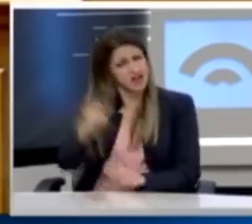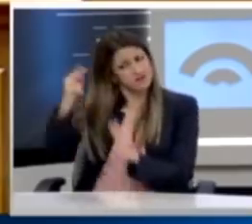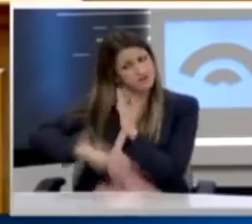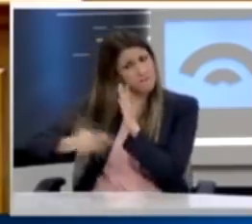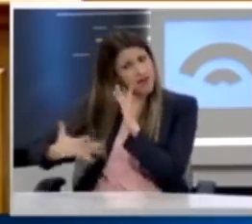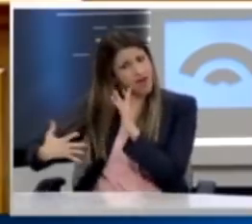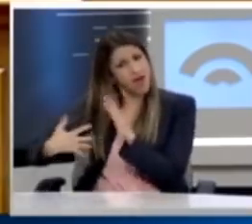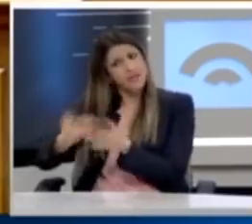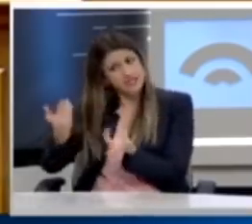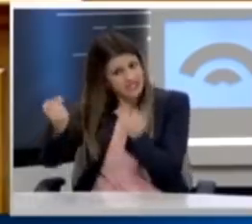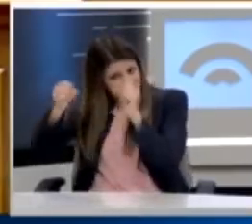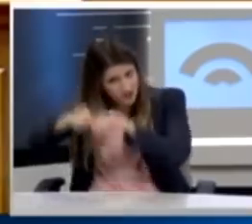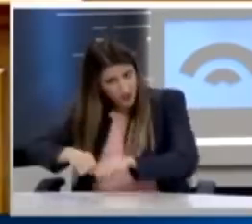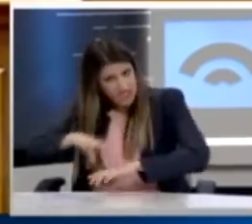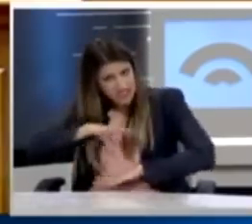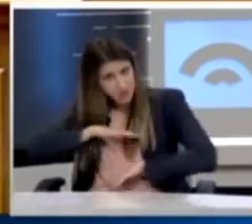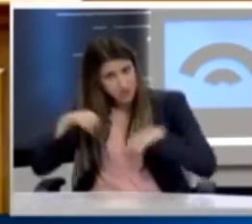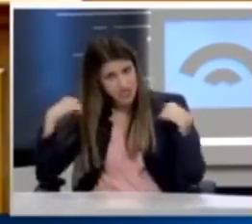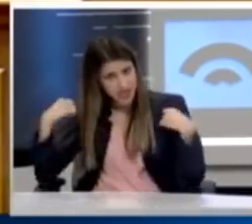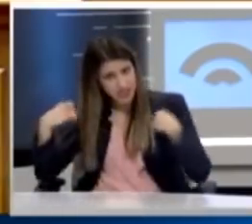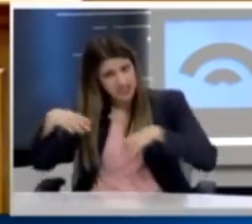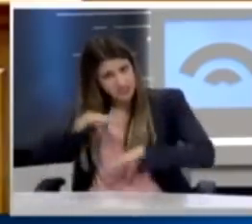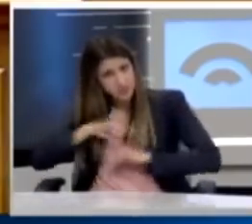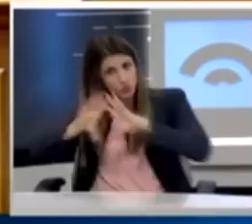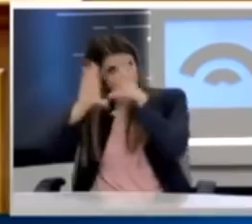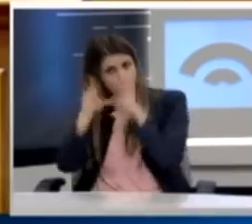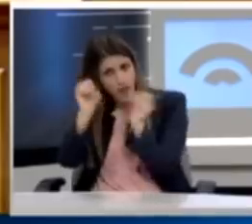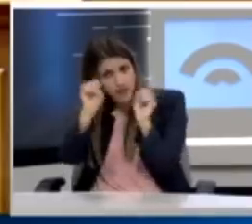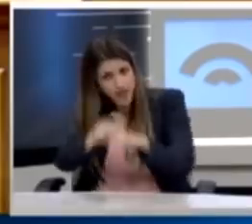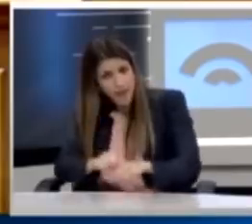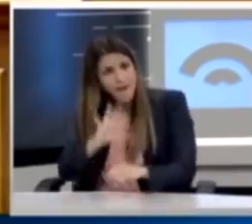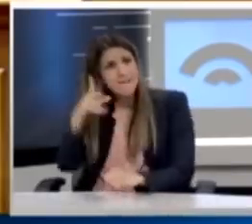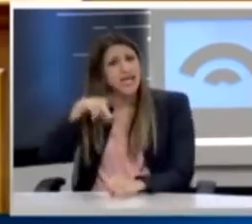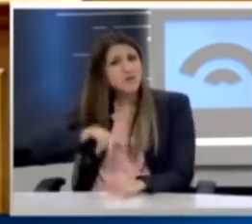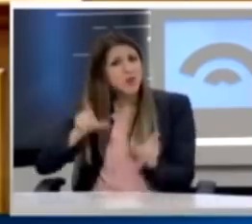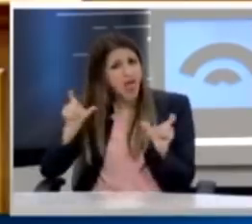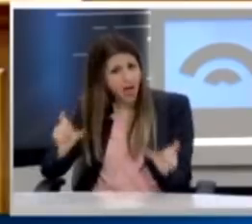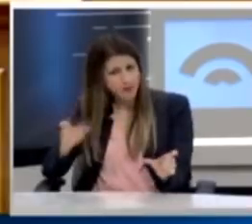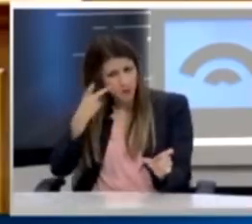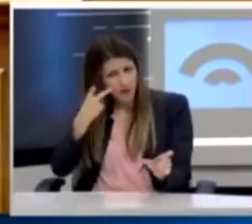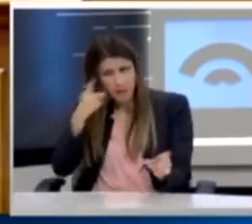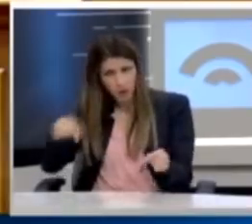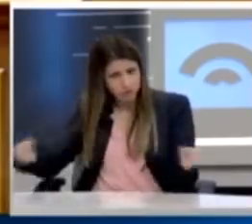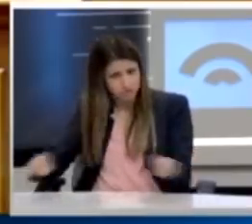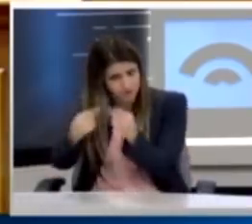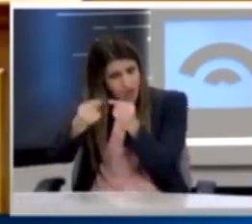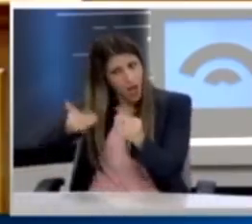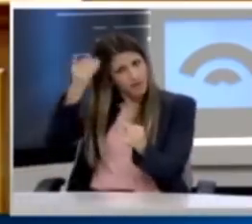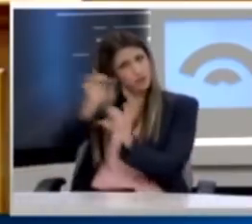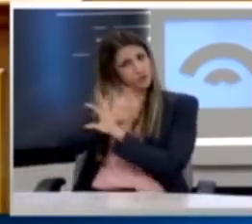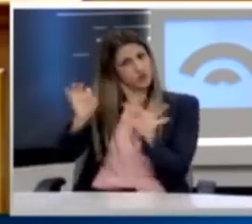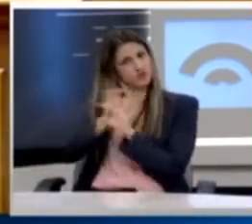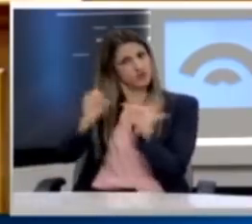υπουργούς εξωτερικών και άμυνας, που σήμερα βρίσκονται μεταξύ τους στα μαχαίρια. Αλήθεια, για